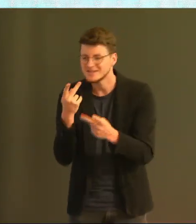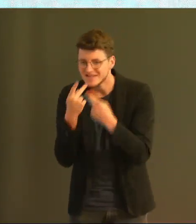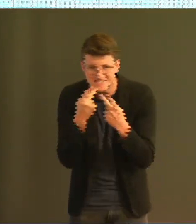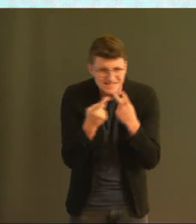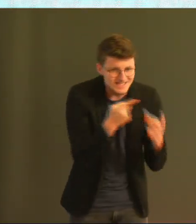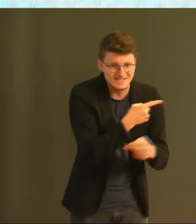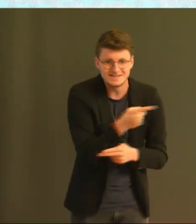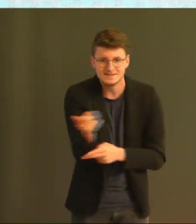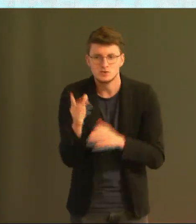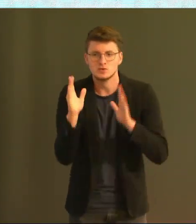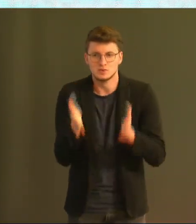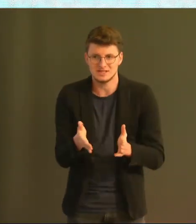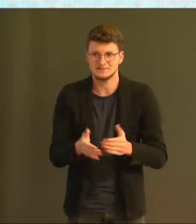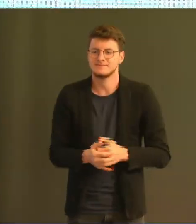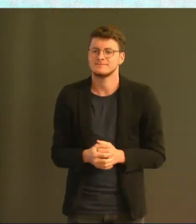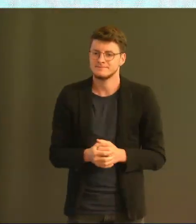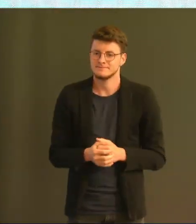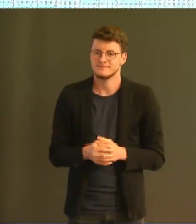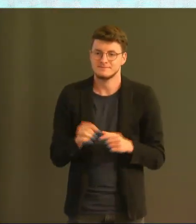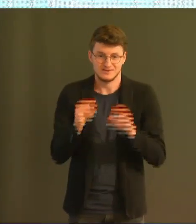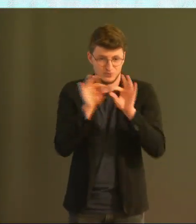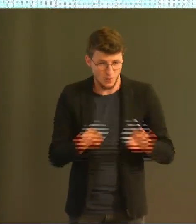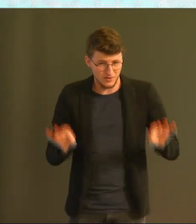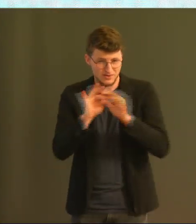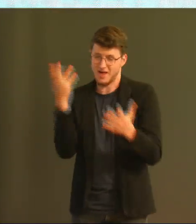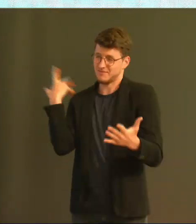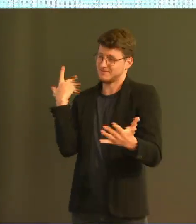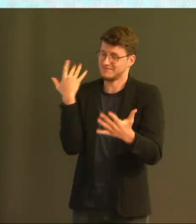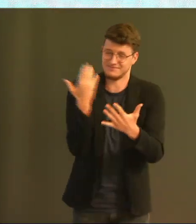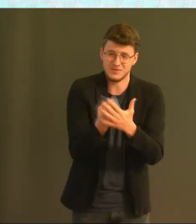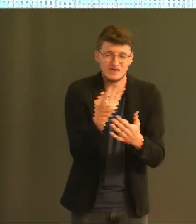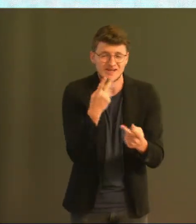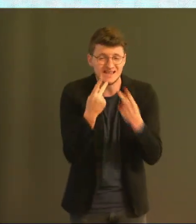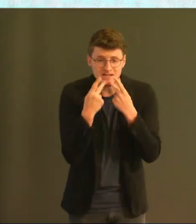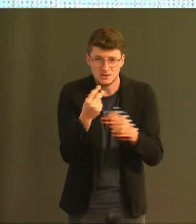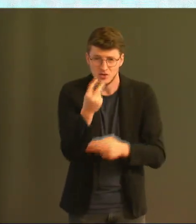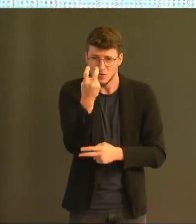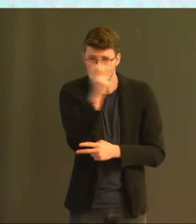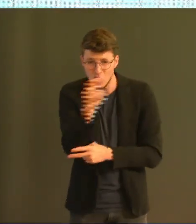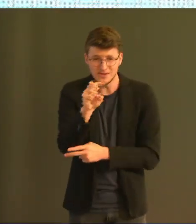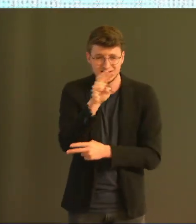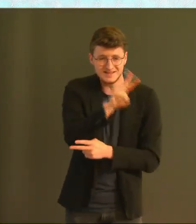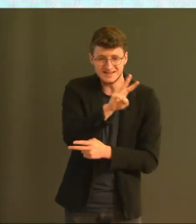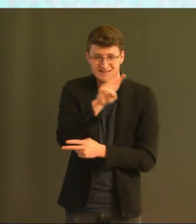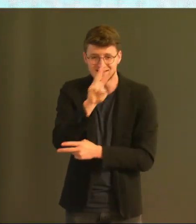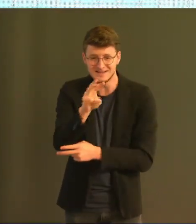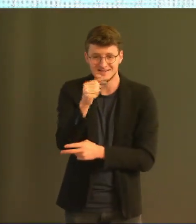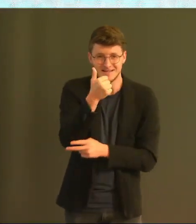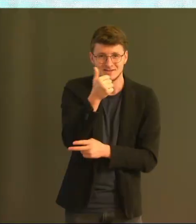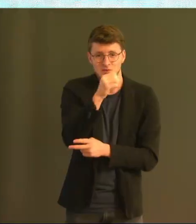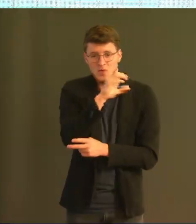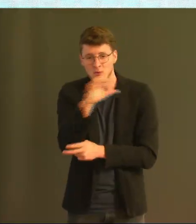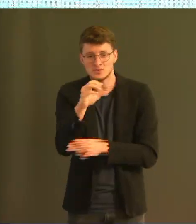nikitin à notre banque total en tant que test personnes environ dix millions d'articles aux